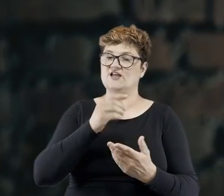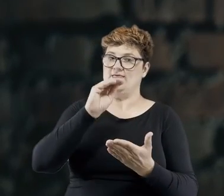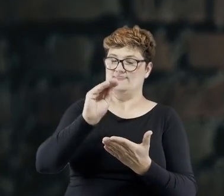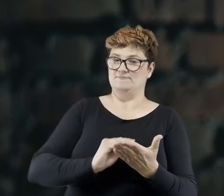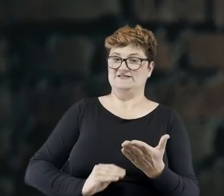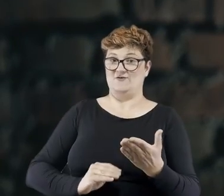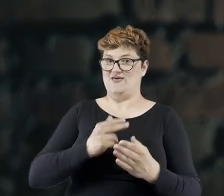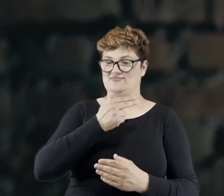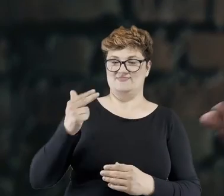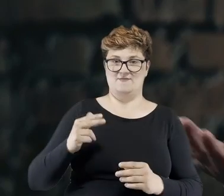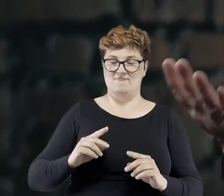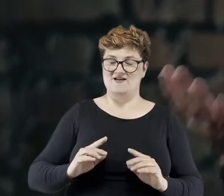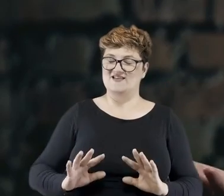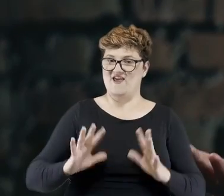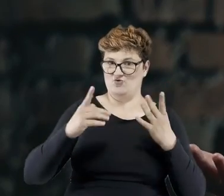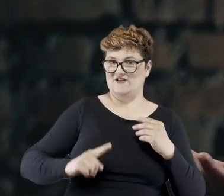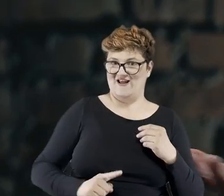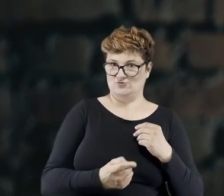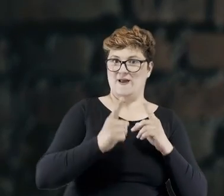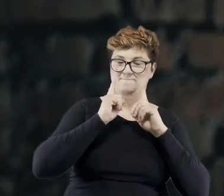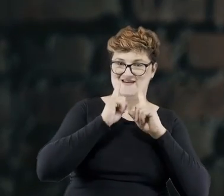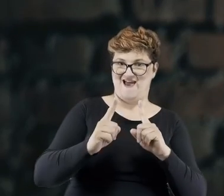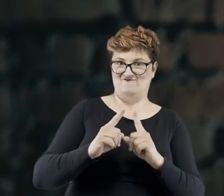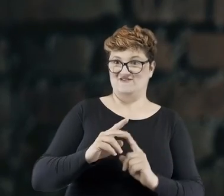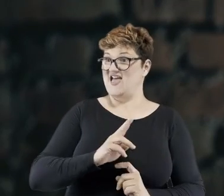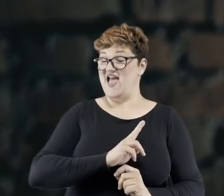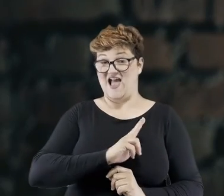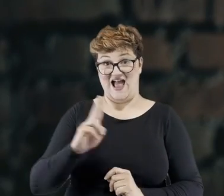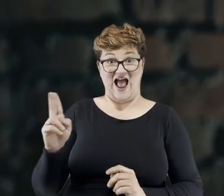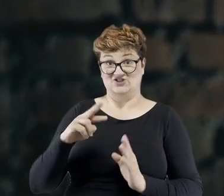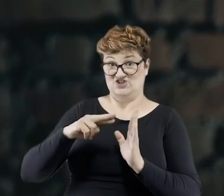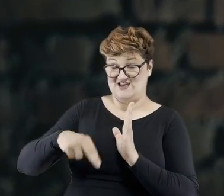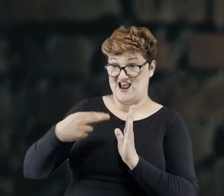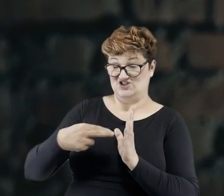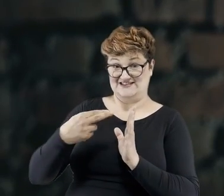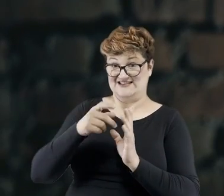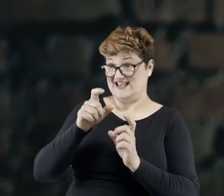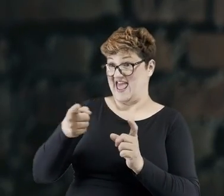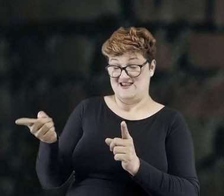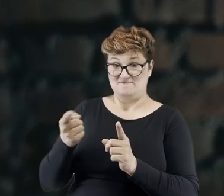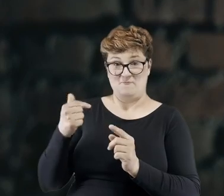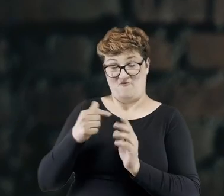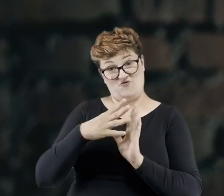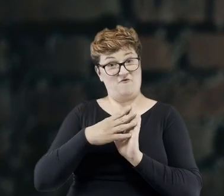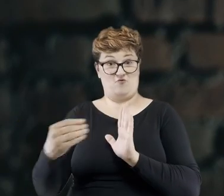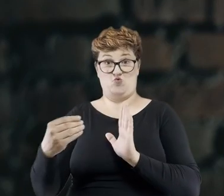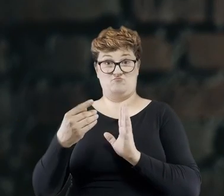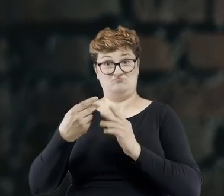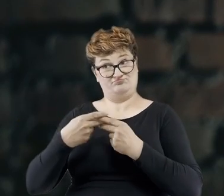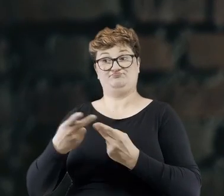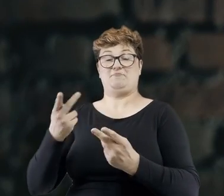uważała, że napisała o rewolucji francuskiej prawdę. I teraz każdy reżyser powinien starać się tę prawdę